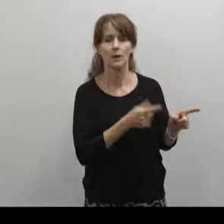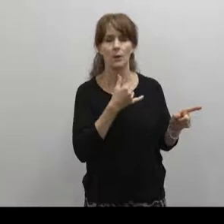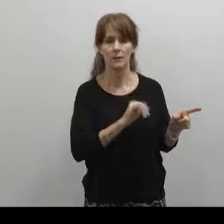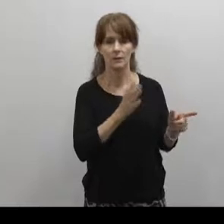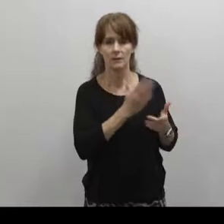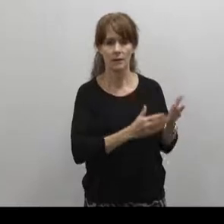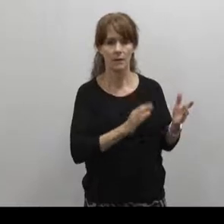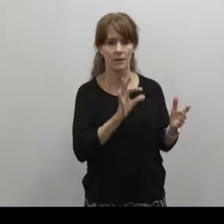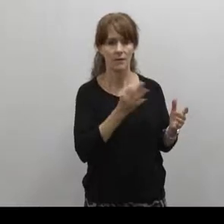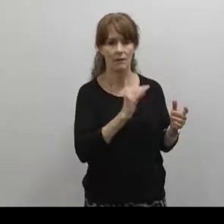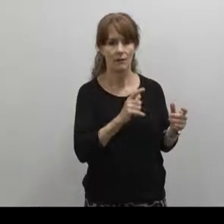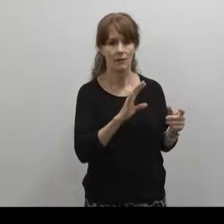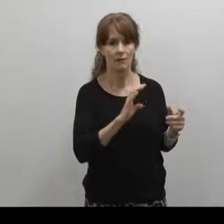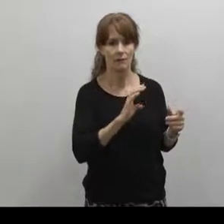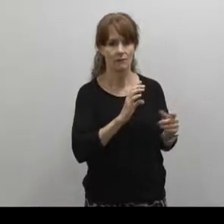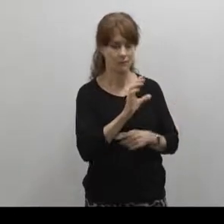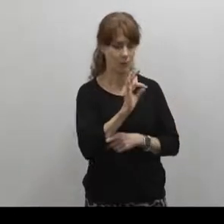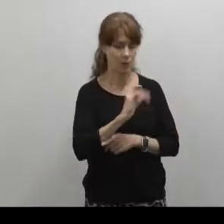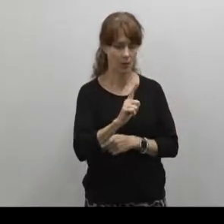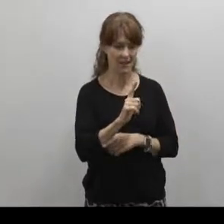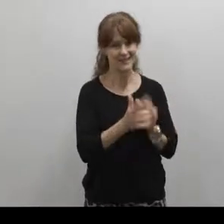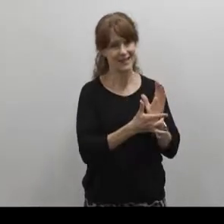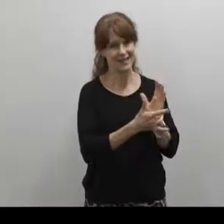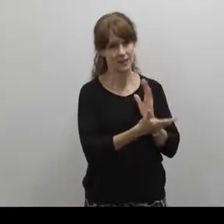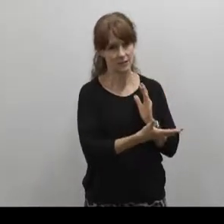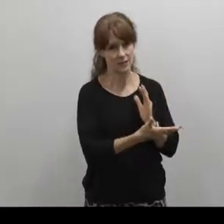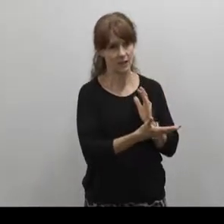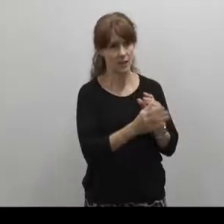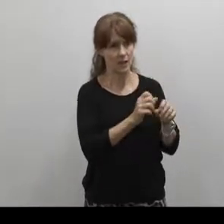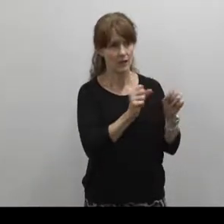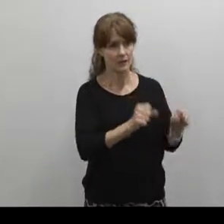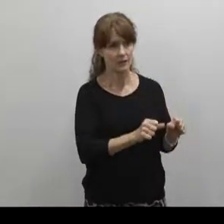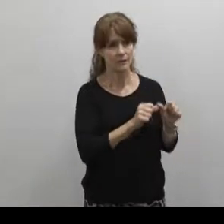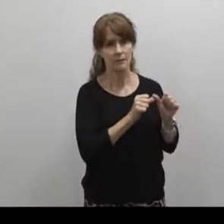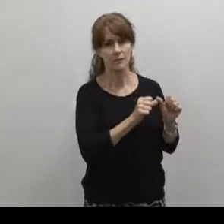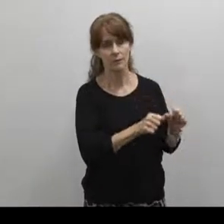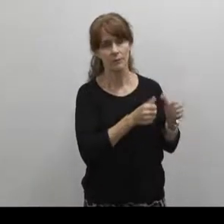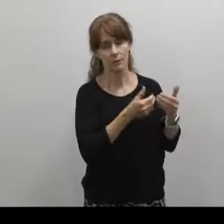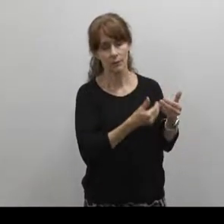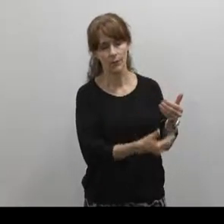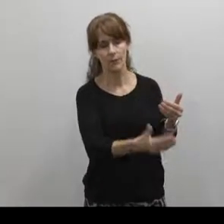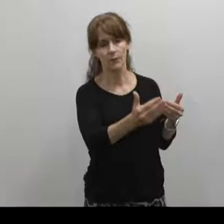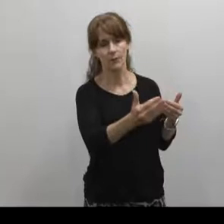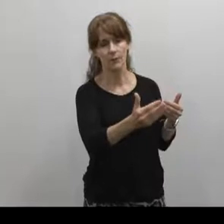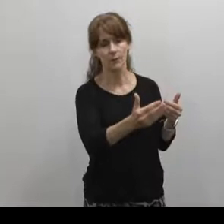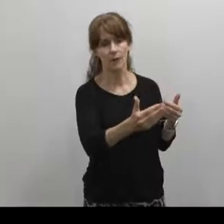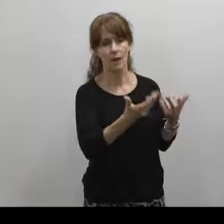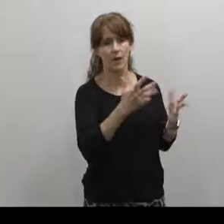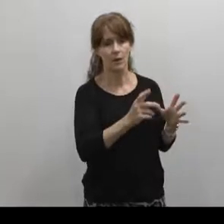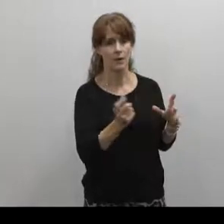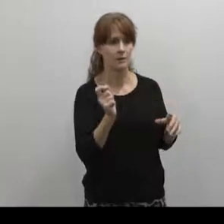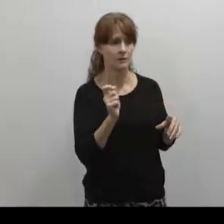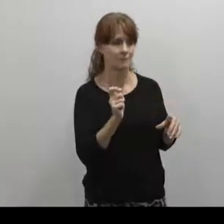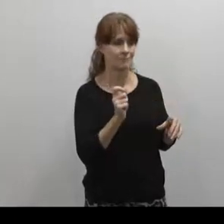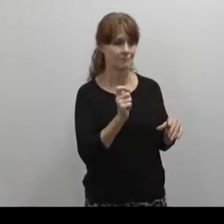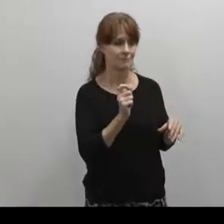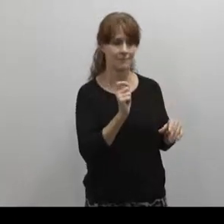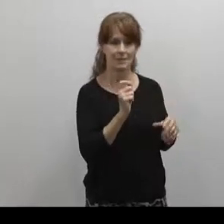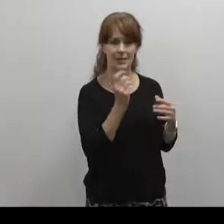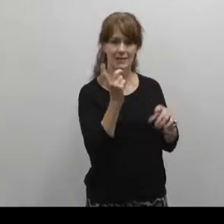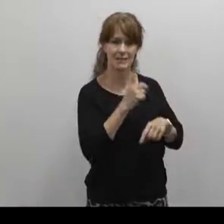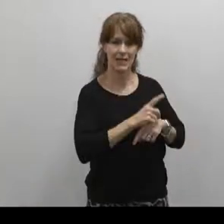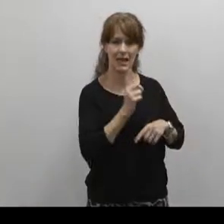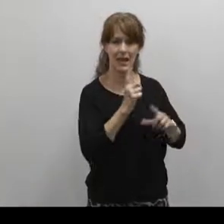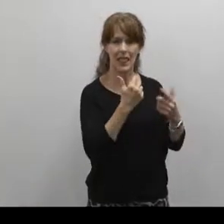bọc bằng chào từng sống nơi cả pra fossil fuel thăm bằng bố fossil dùng mình